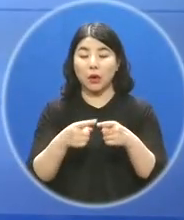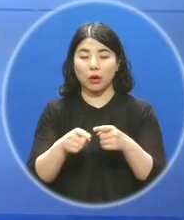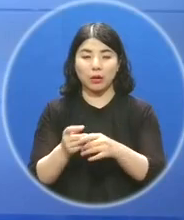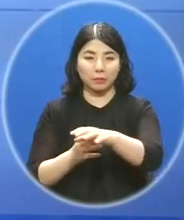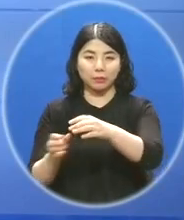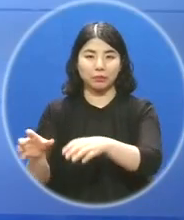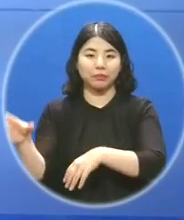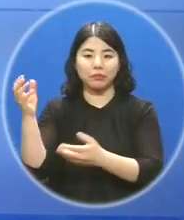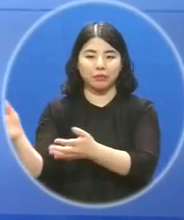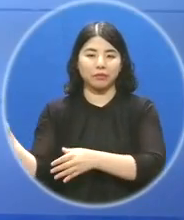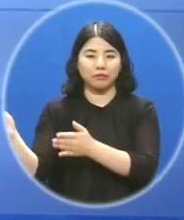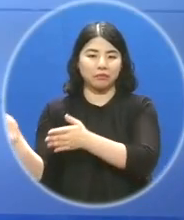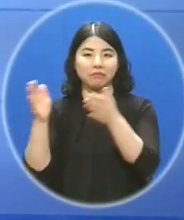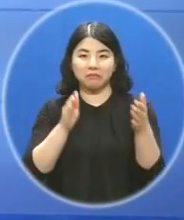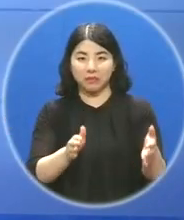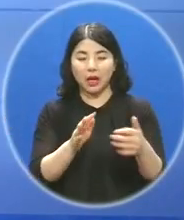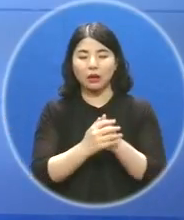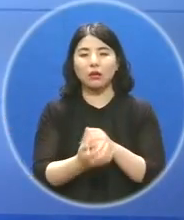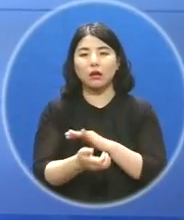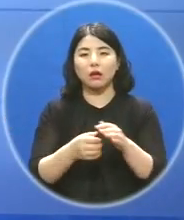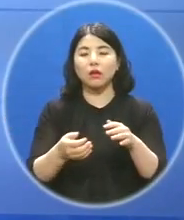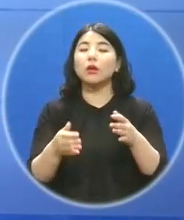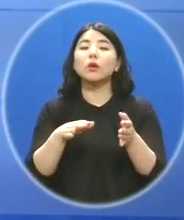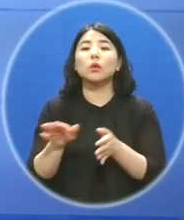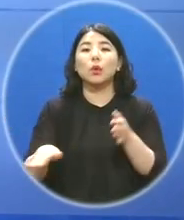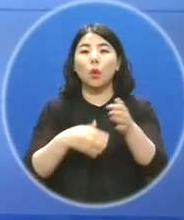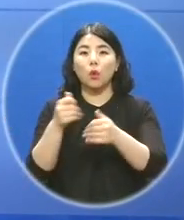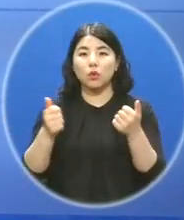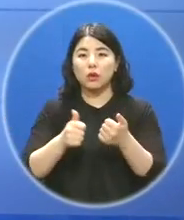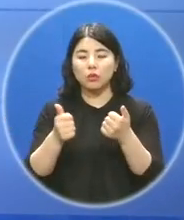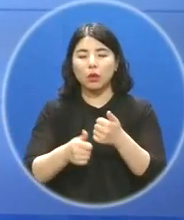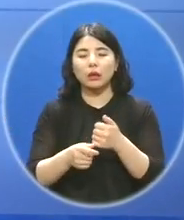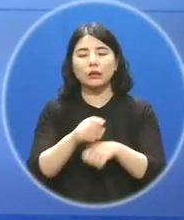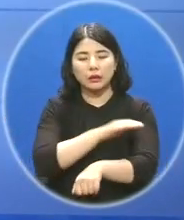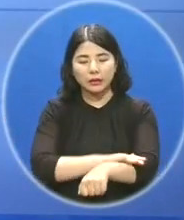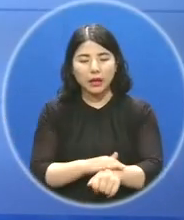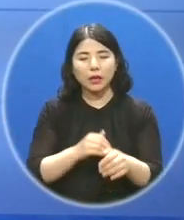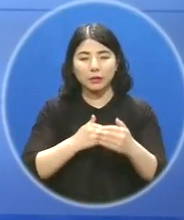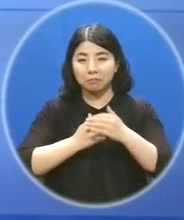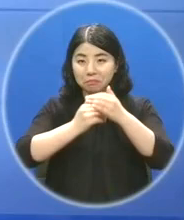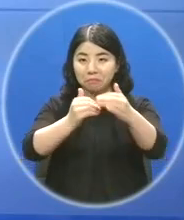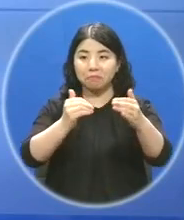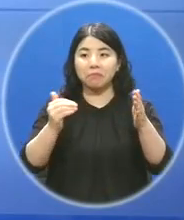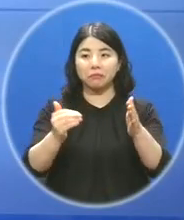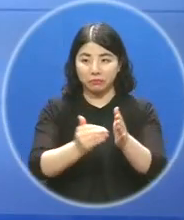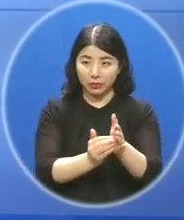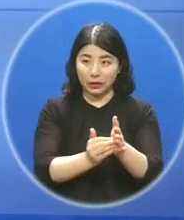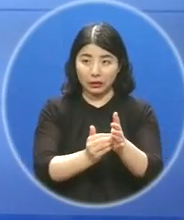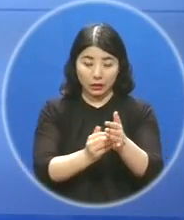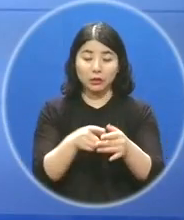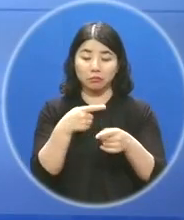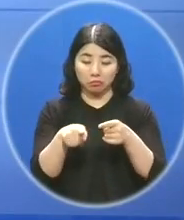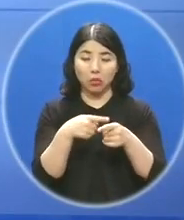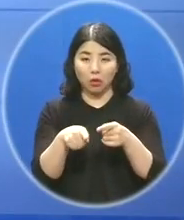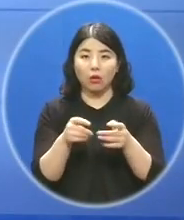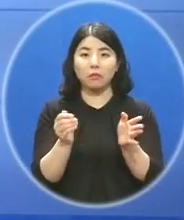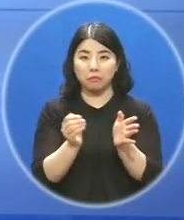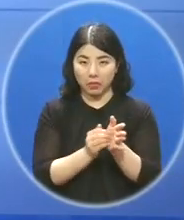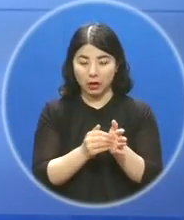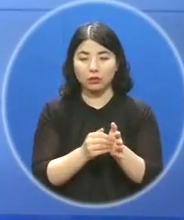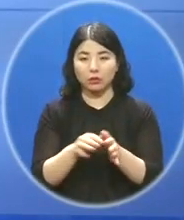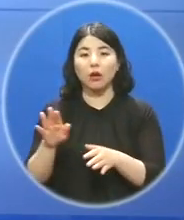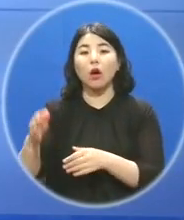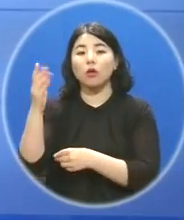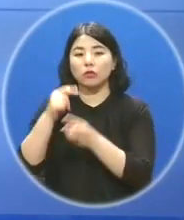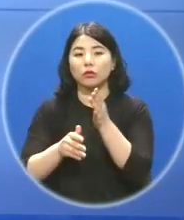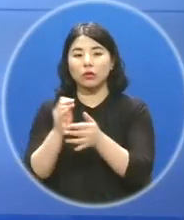그 말씀드리면 사실 그 도의회가 좀 무난하게 좀 잘 진행이 되어 왔다. 이제 이렇게 그 좀 자평도 네, 네. 하고 사실 좀 객관적인 평가도 많이 받고